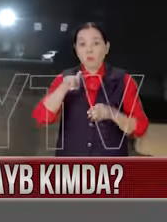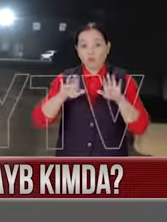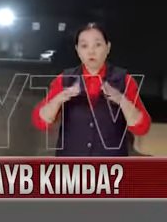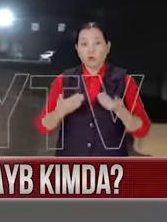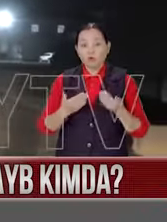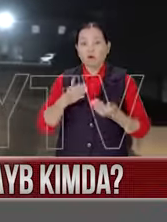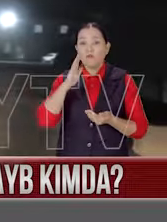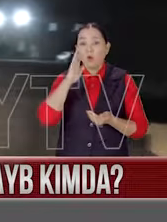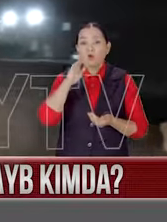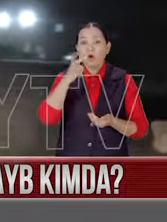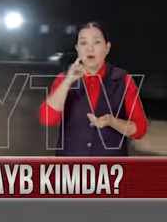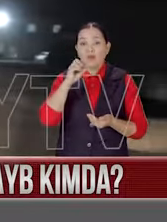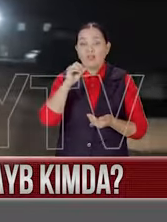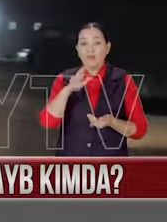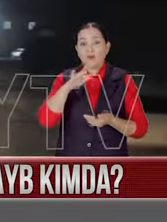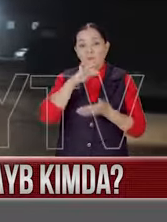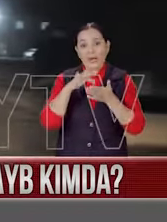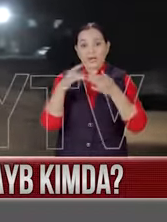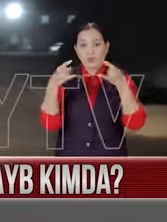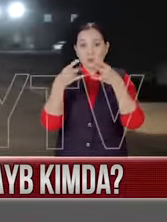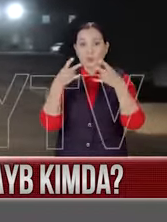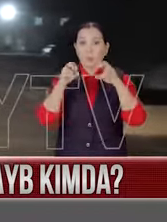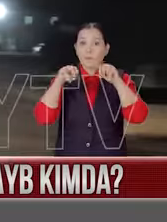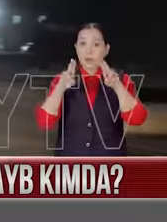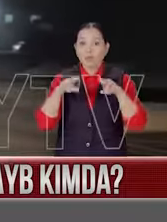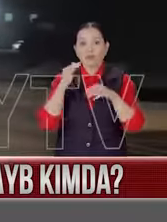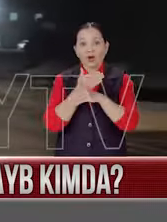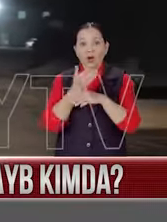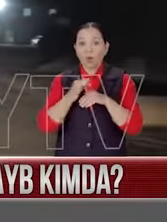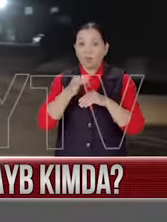yashagan Vohidjon G'aniyev, Inomjon Usmonov, Markaziy studiya uchun maxsus Farg'ona viloyati.